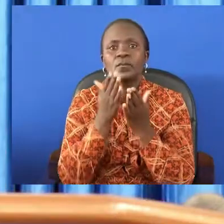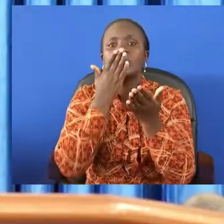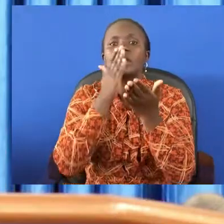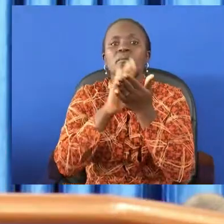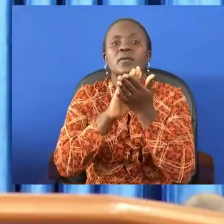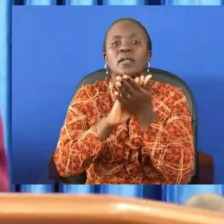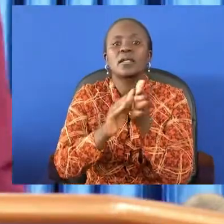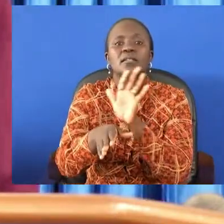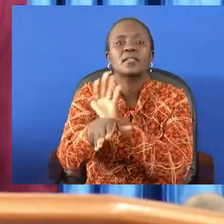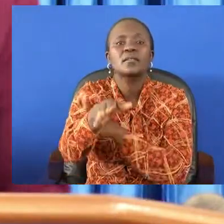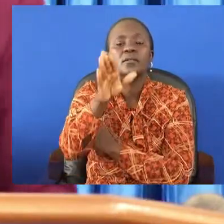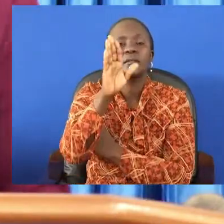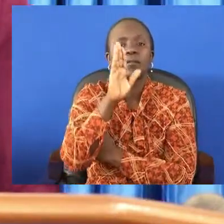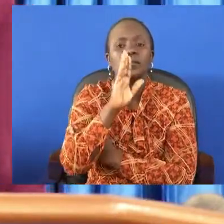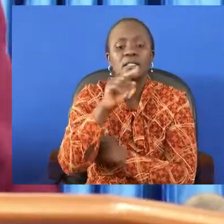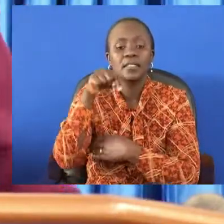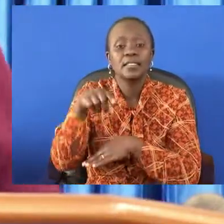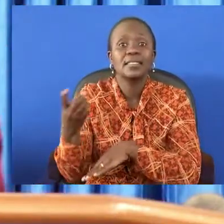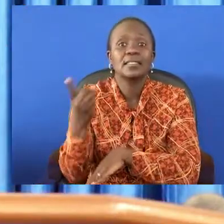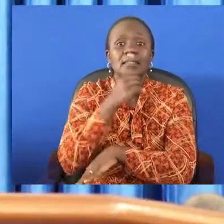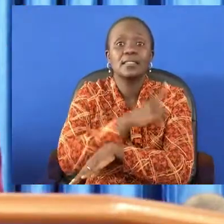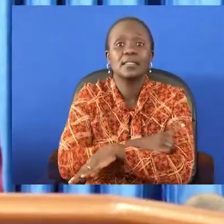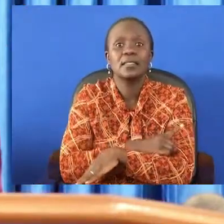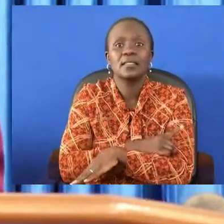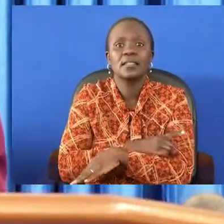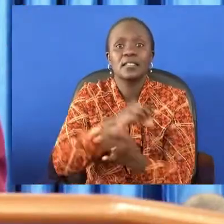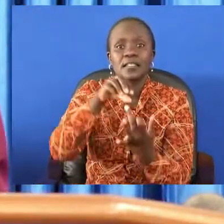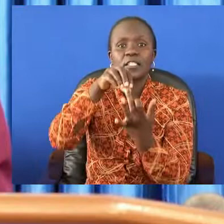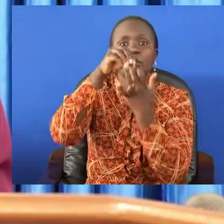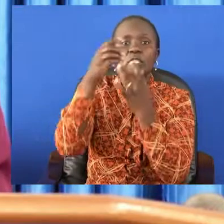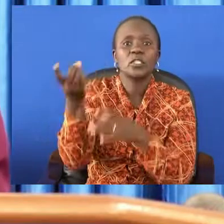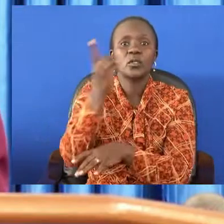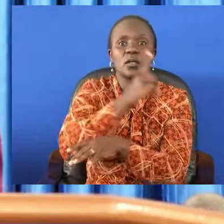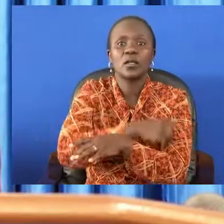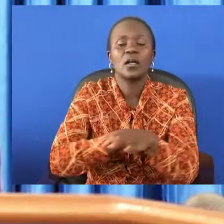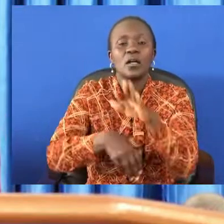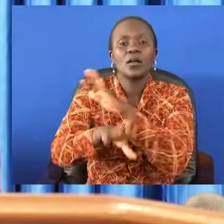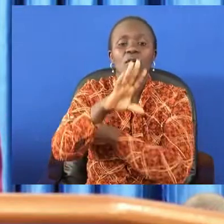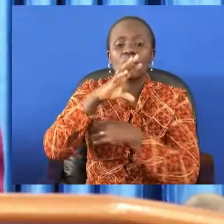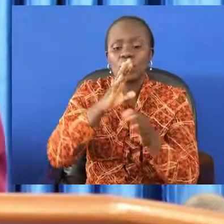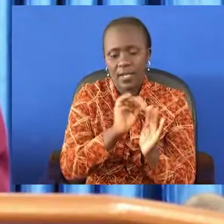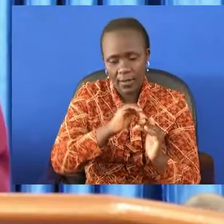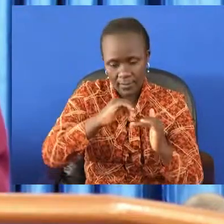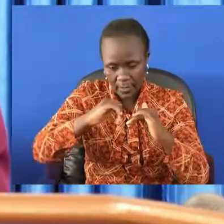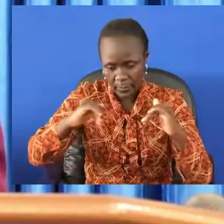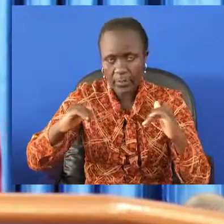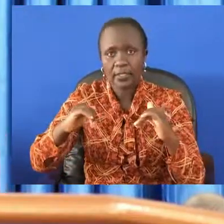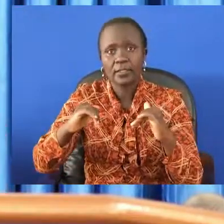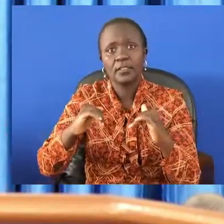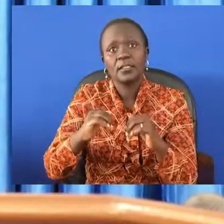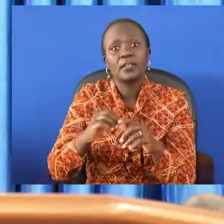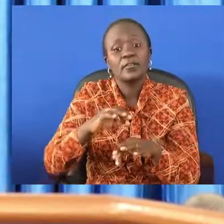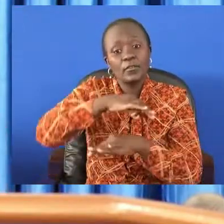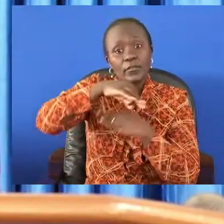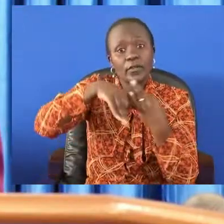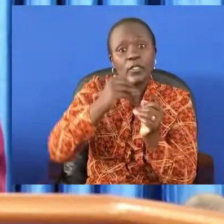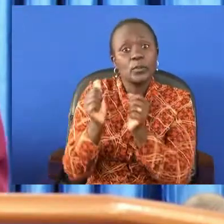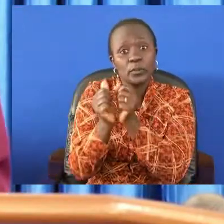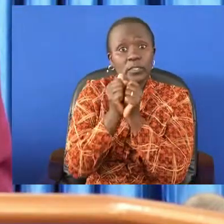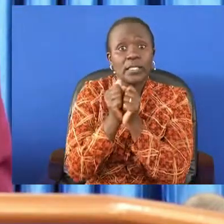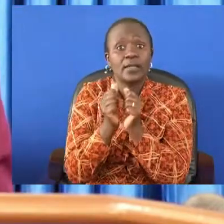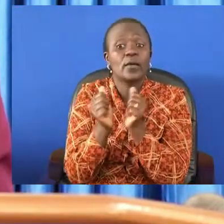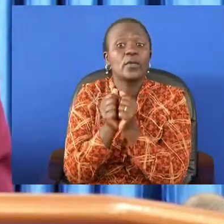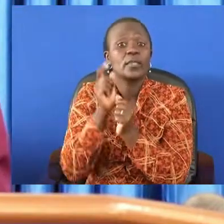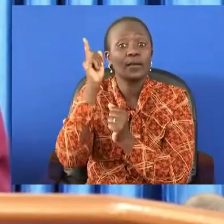Bwana asifiwe. Siku ya leo ni siku ya kipekee ambao Mungu ametenga ili tuweze kuwa na ushirika pamoja